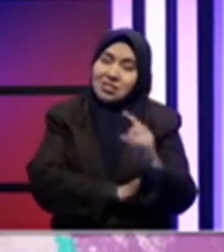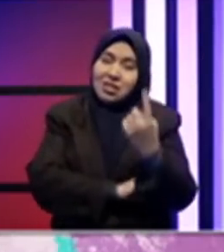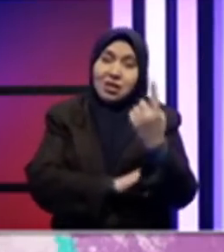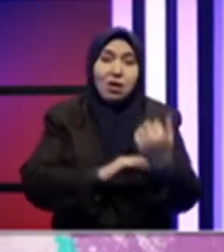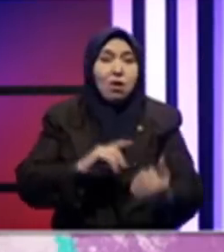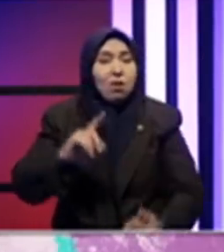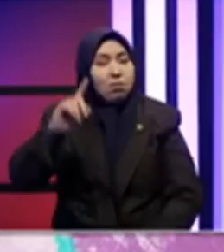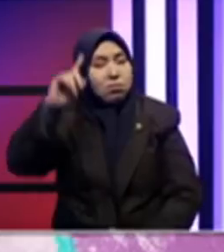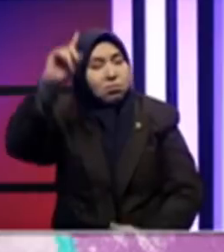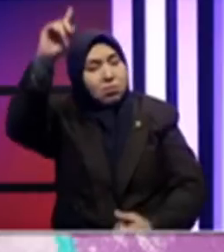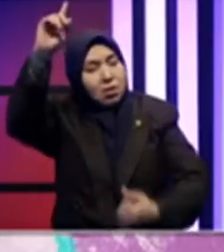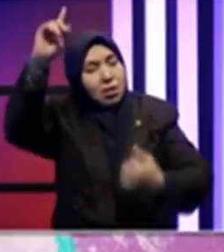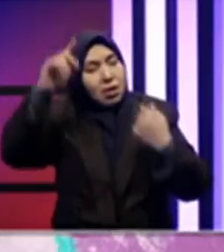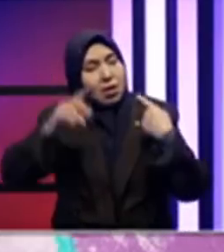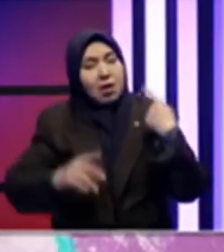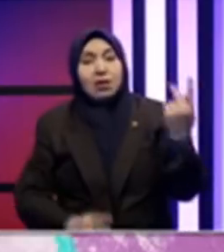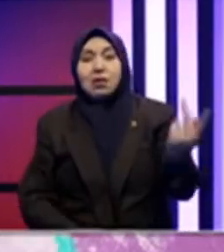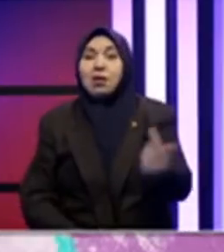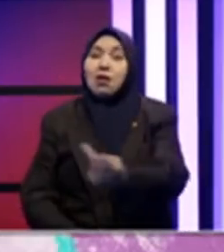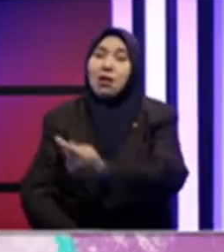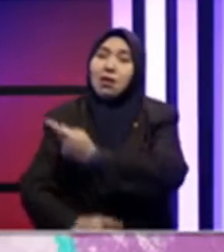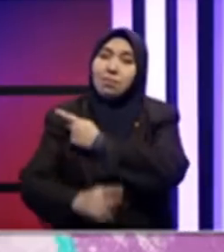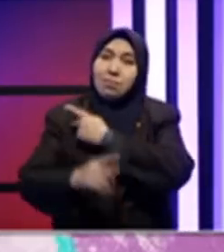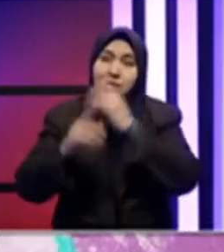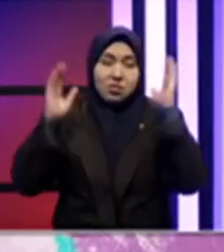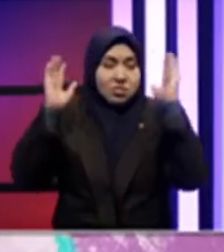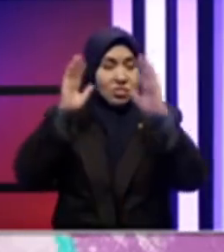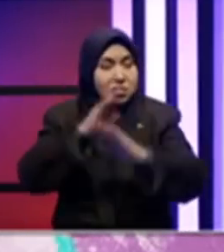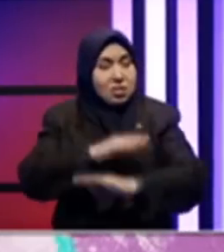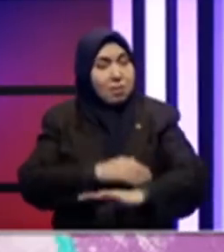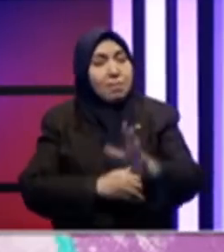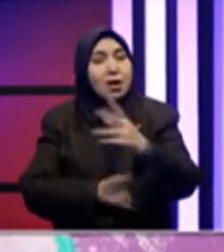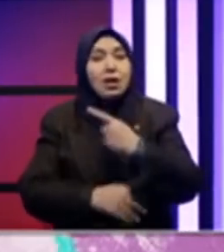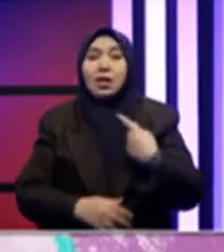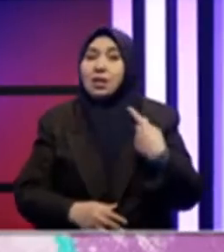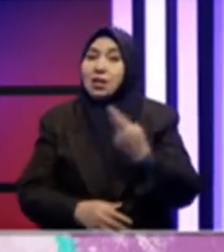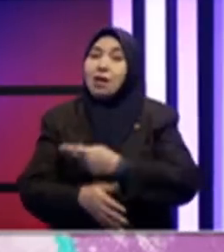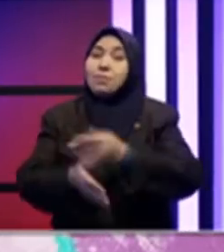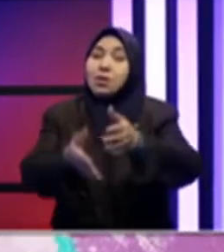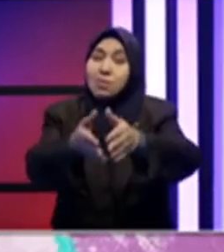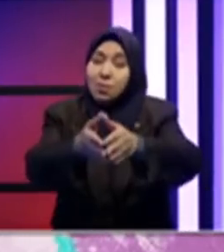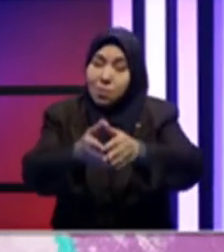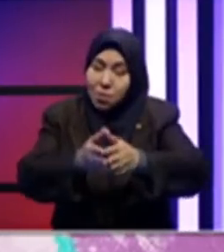إياك نعبد وإياك